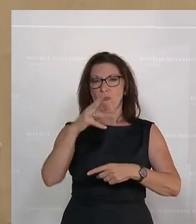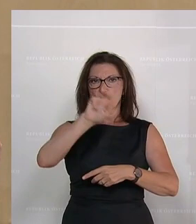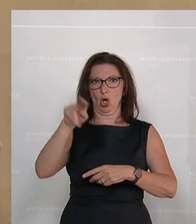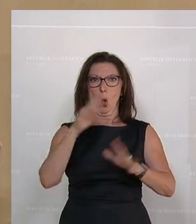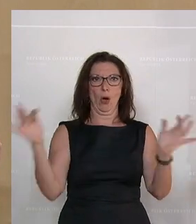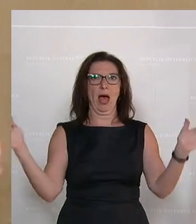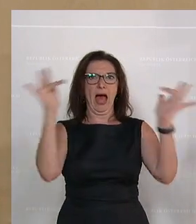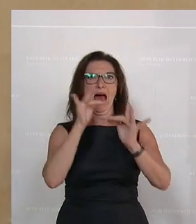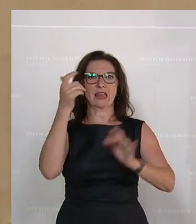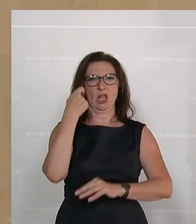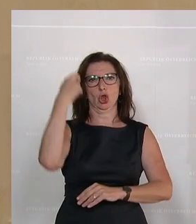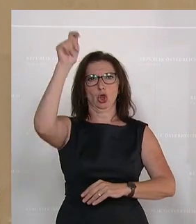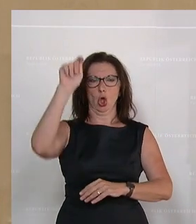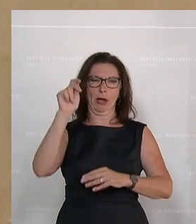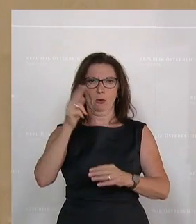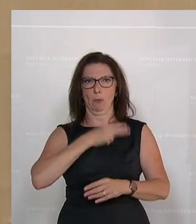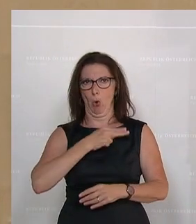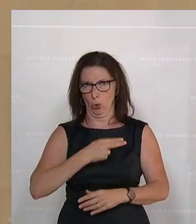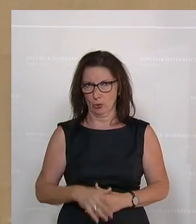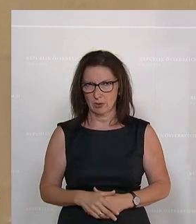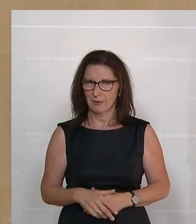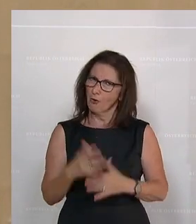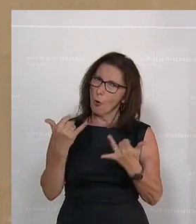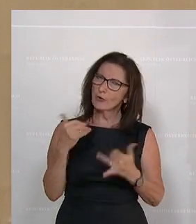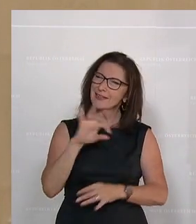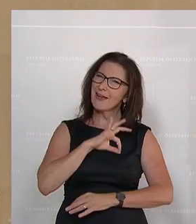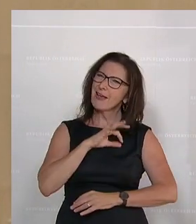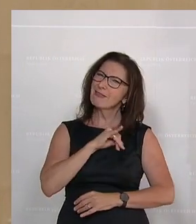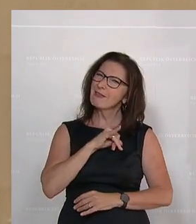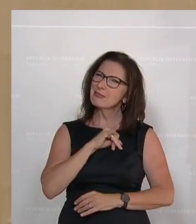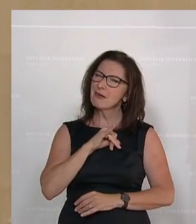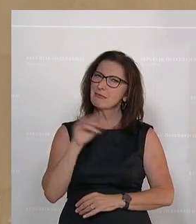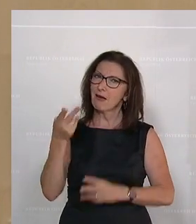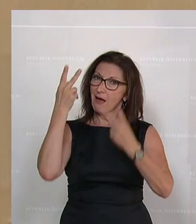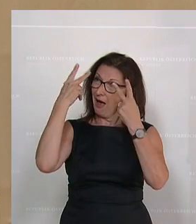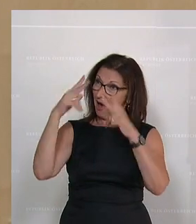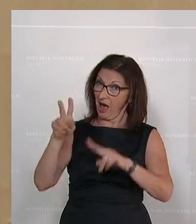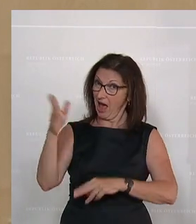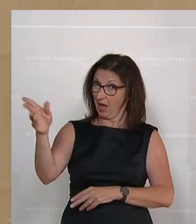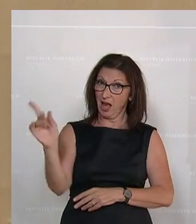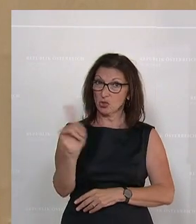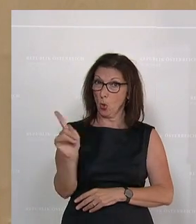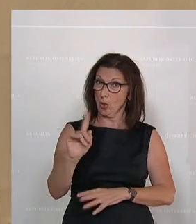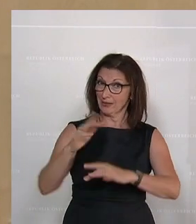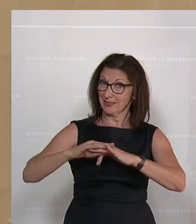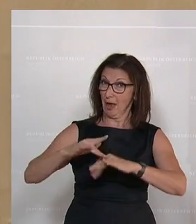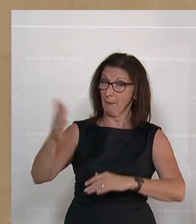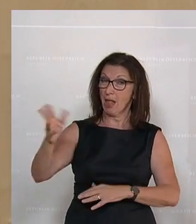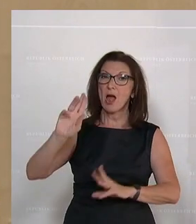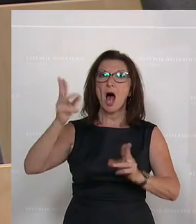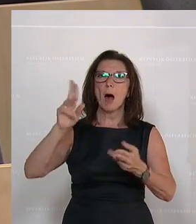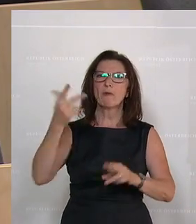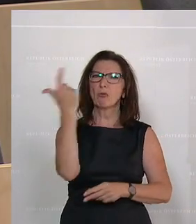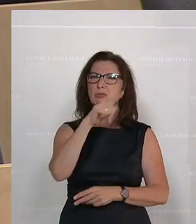bonus und jetzt kollege böbinger das ist interessant dass er war dort im reichen die semmel nicht vergönnt war gerecht ist warum gibst dann die